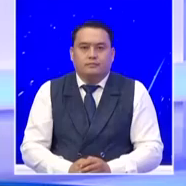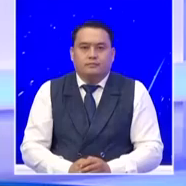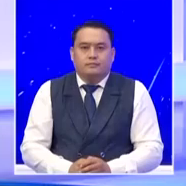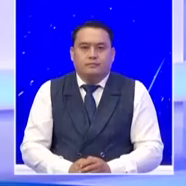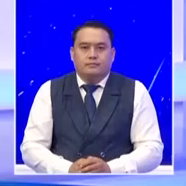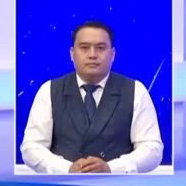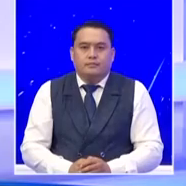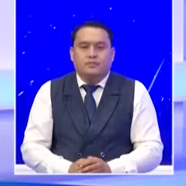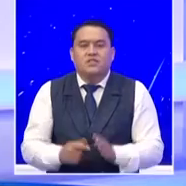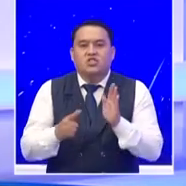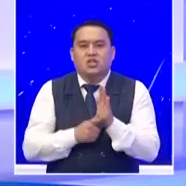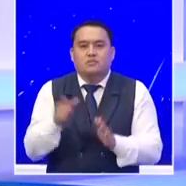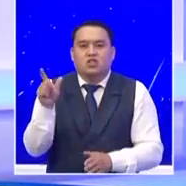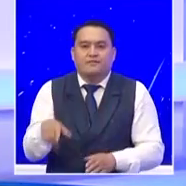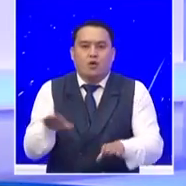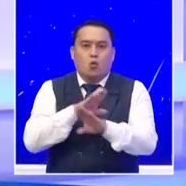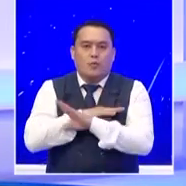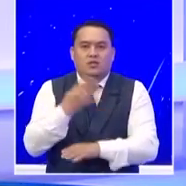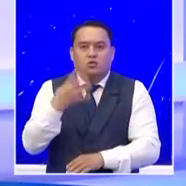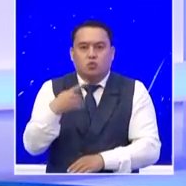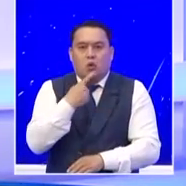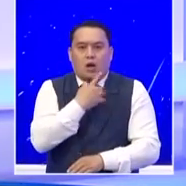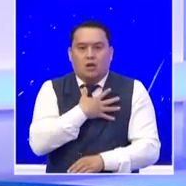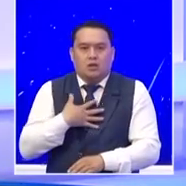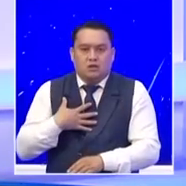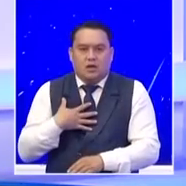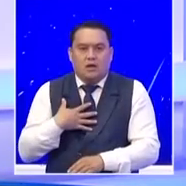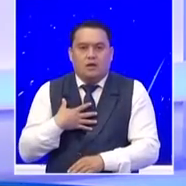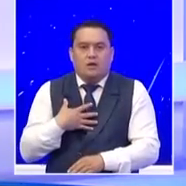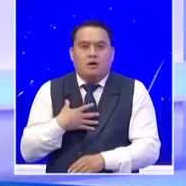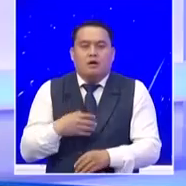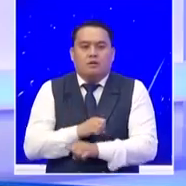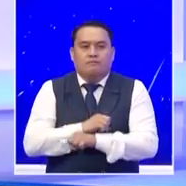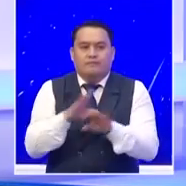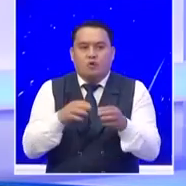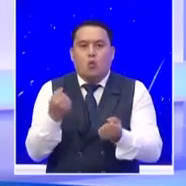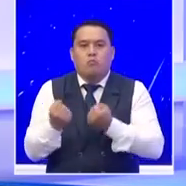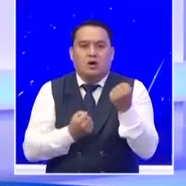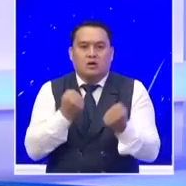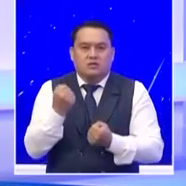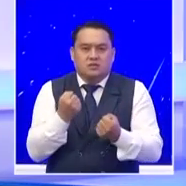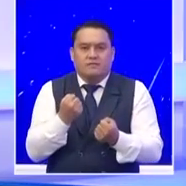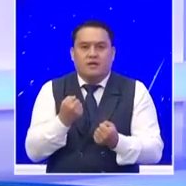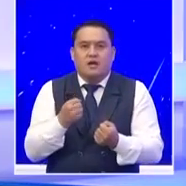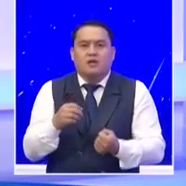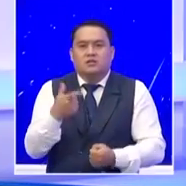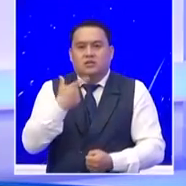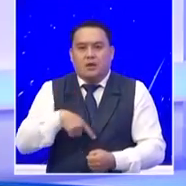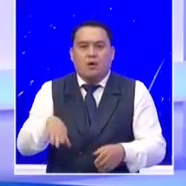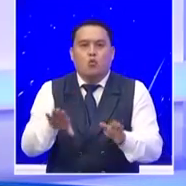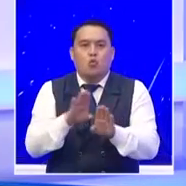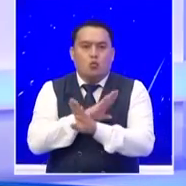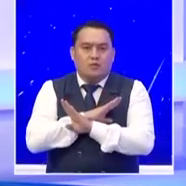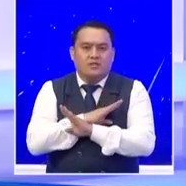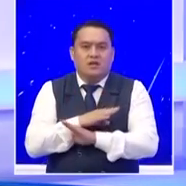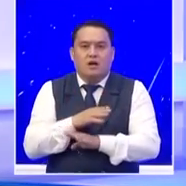По меньшей мере 7 человек погибли, еще 40 получили ранения в результате подрыва автомобиля, управляемого смертником, и последовавшей затем